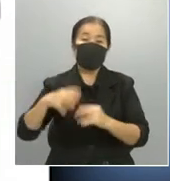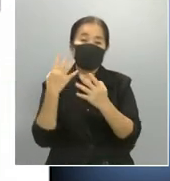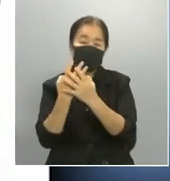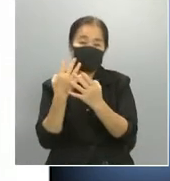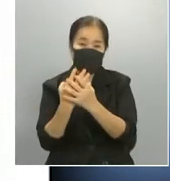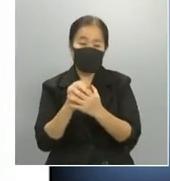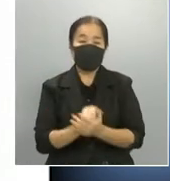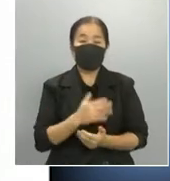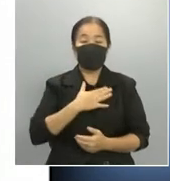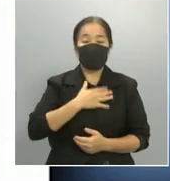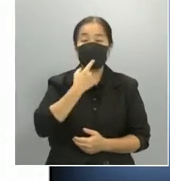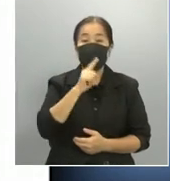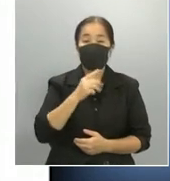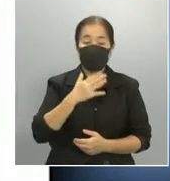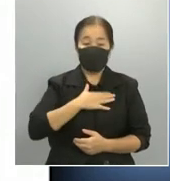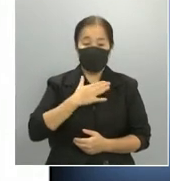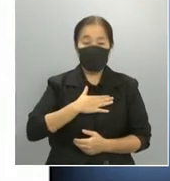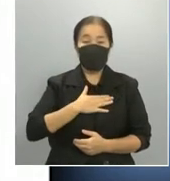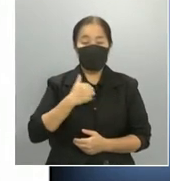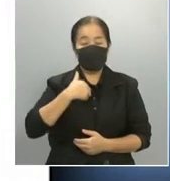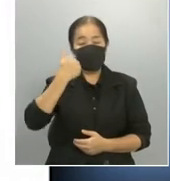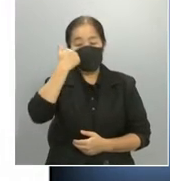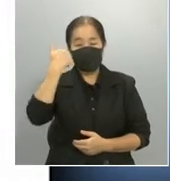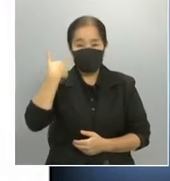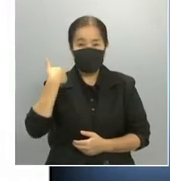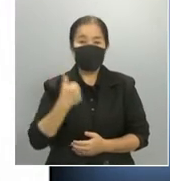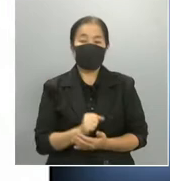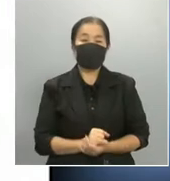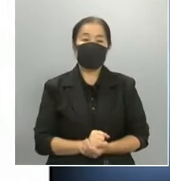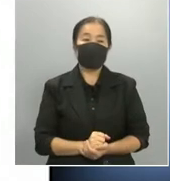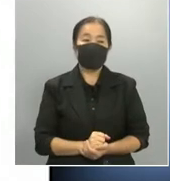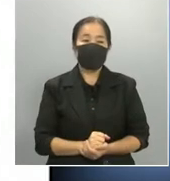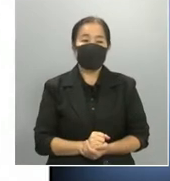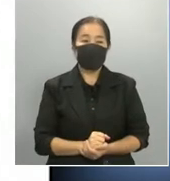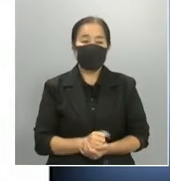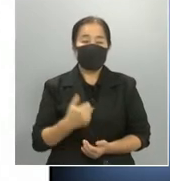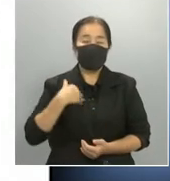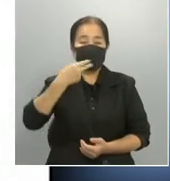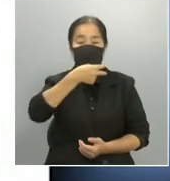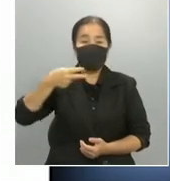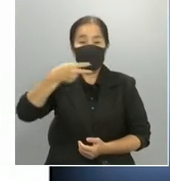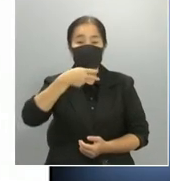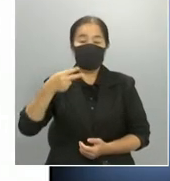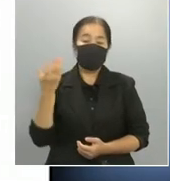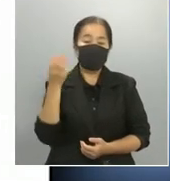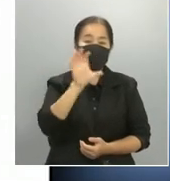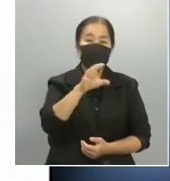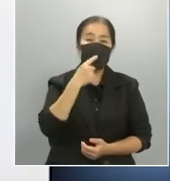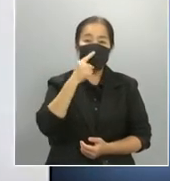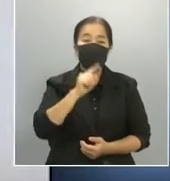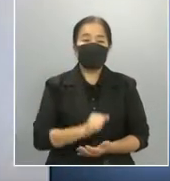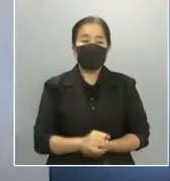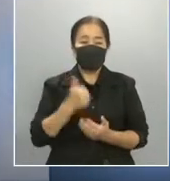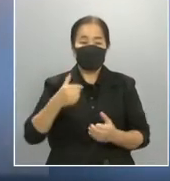คุณชูวิทย์ท้ายคำว่าขนาดเล้าไก่ยังอายคุณสุวิทย์ได้โพสต์ข้อความนี้นะคะอาทิมหา